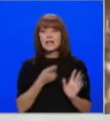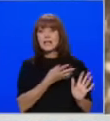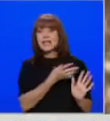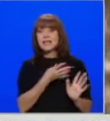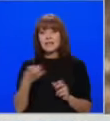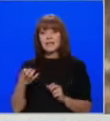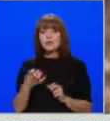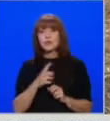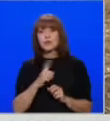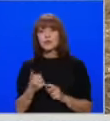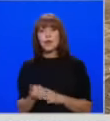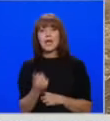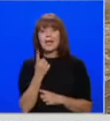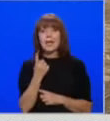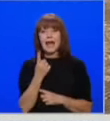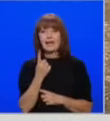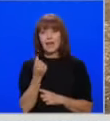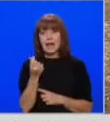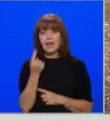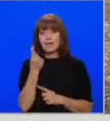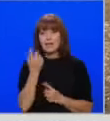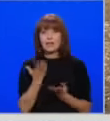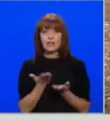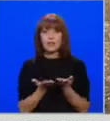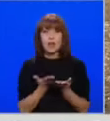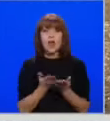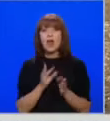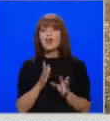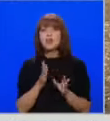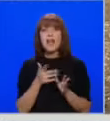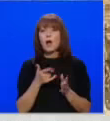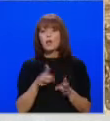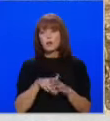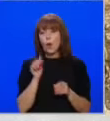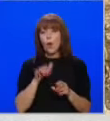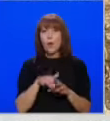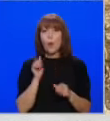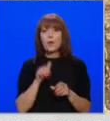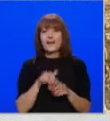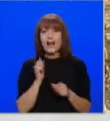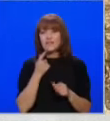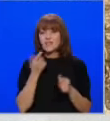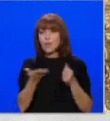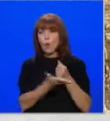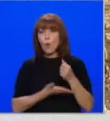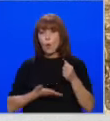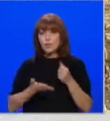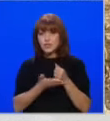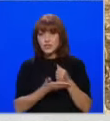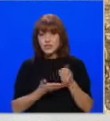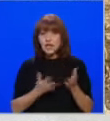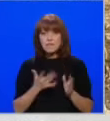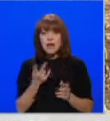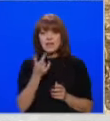900 до 1000 лева на тон. Някои колеги се отказват да го женат, защото примерно при тази висока себестойност и когато има 20-30-40